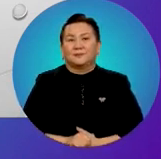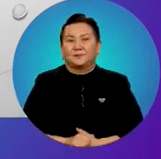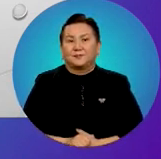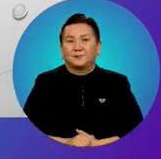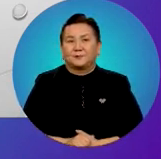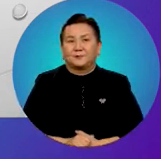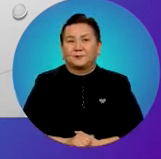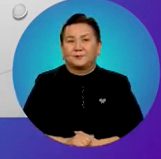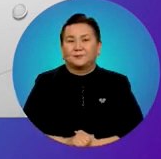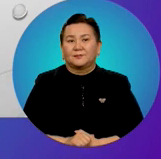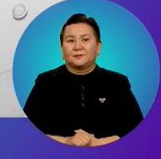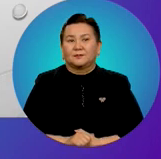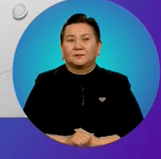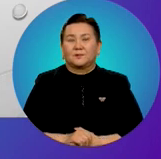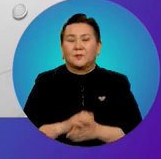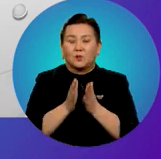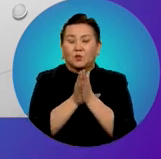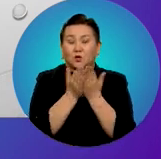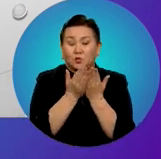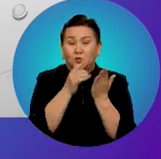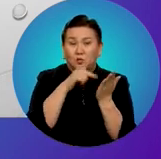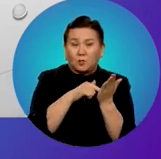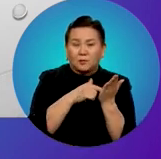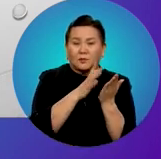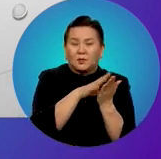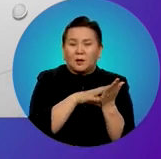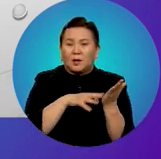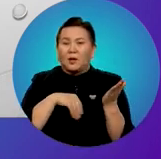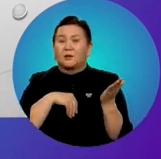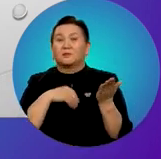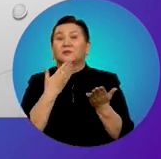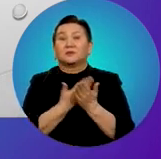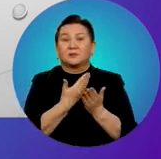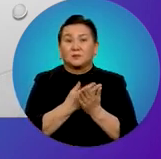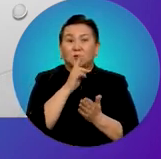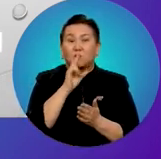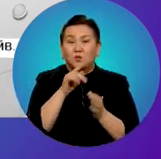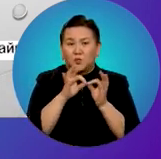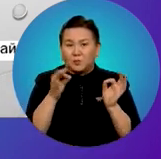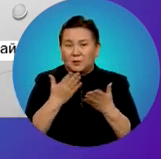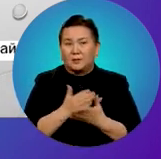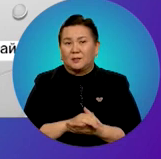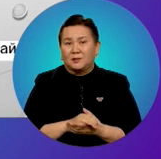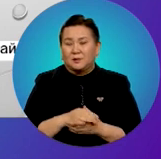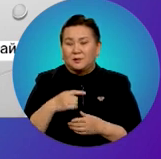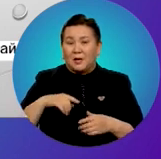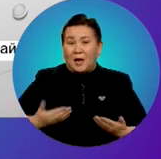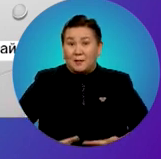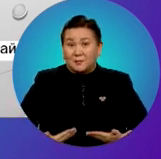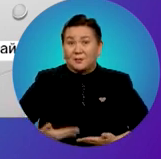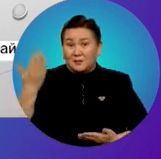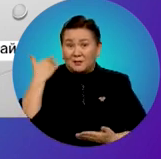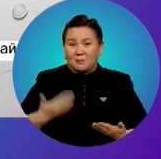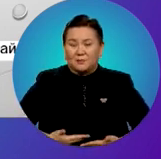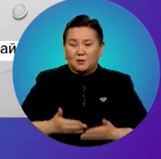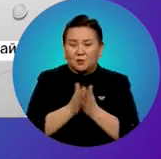За өвдөс номын агаарт ариусж явснаа гэсэн энэ дүрслэлтэй өгүүлбэр байна. Тухайн үед амьдарч яваа мэт